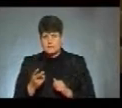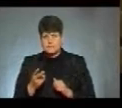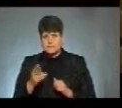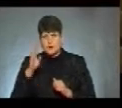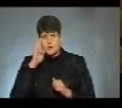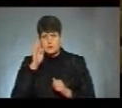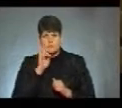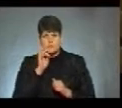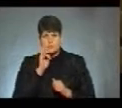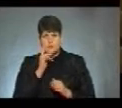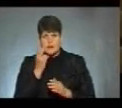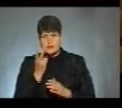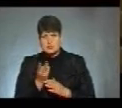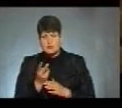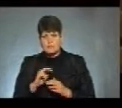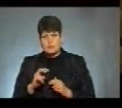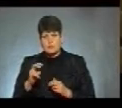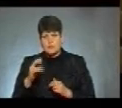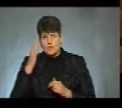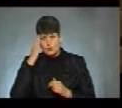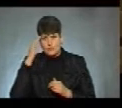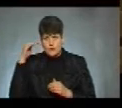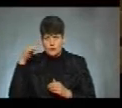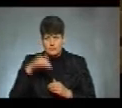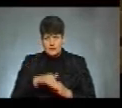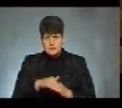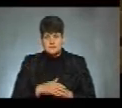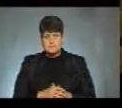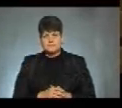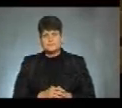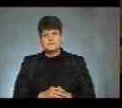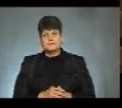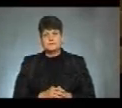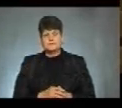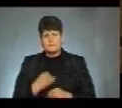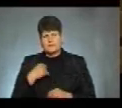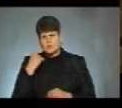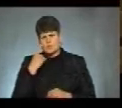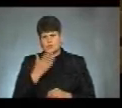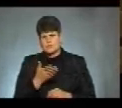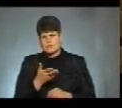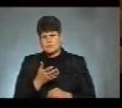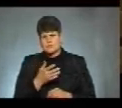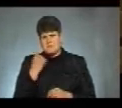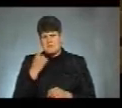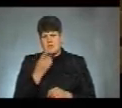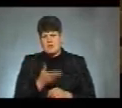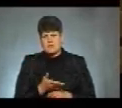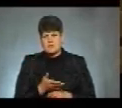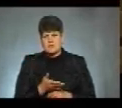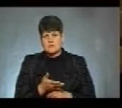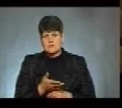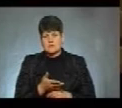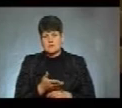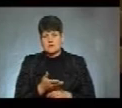хлопчину, лежав біля сходів головою вниз, потім трошки під горку. Ну, думали, мало ли чого, може п'яний, ще щось. Ну, поза